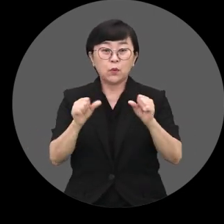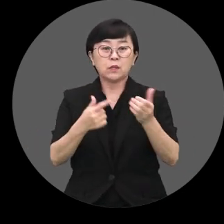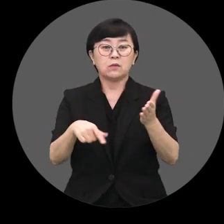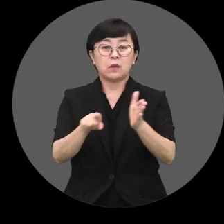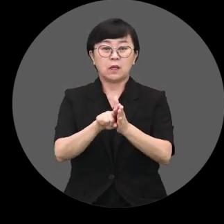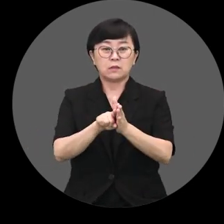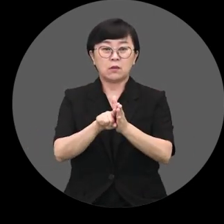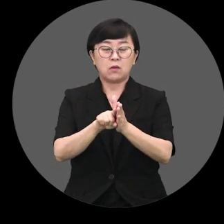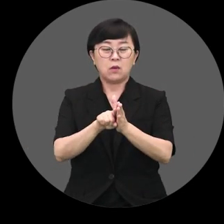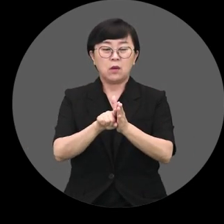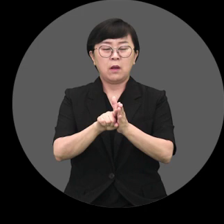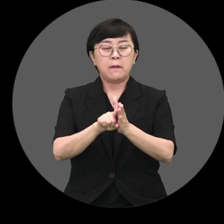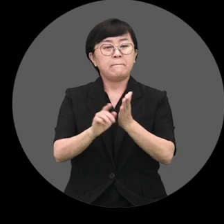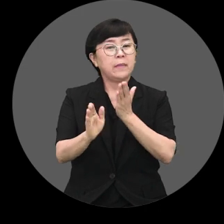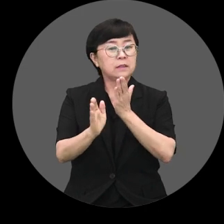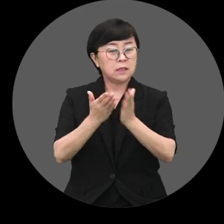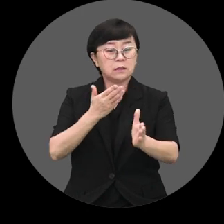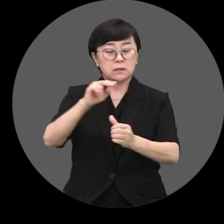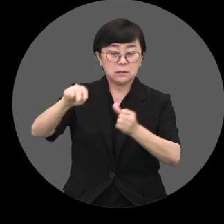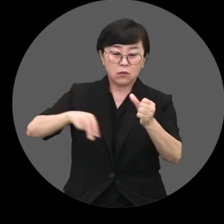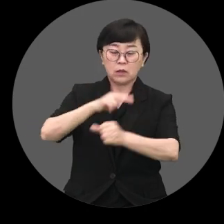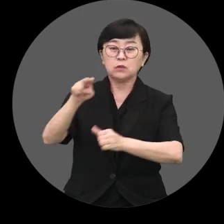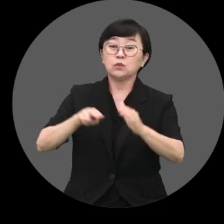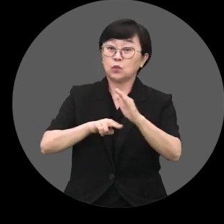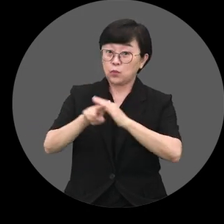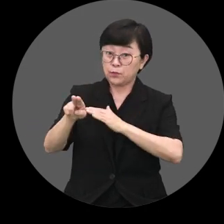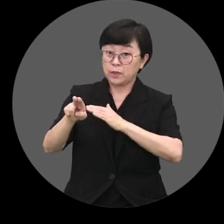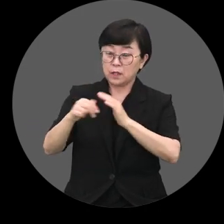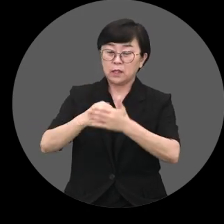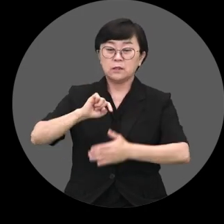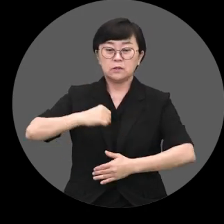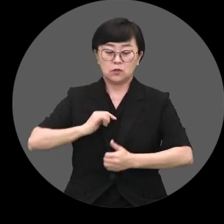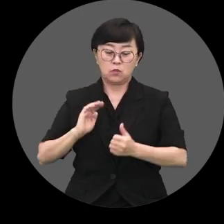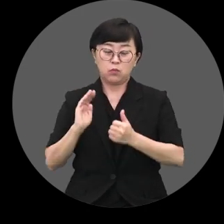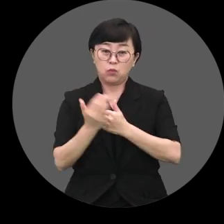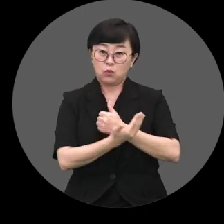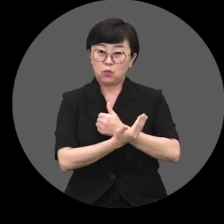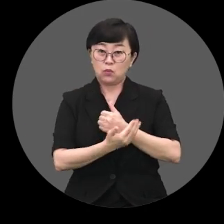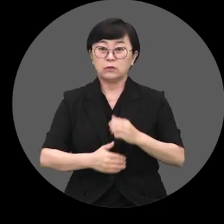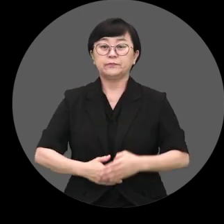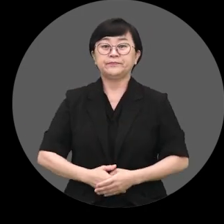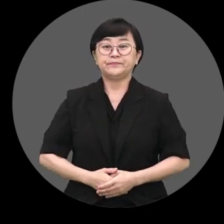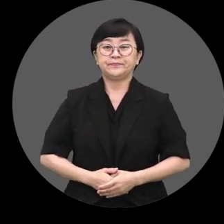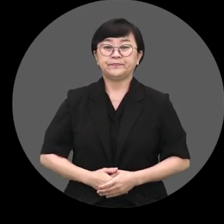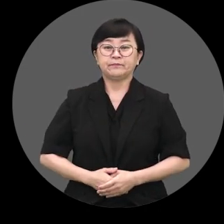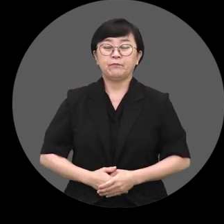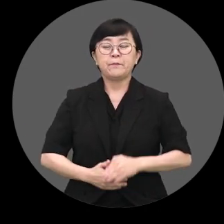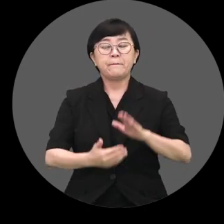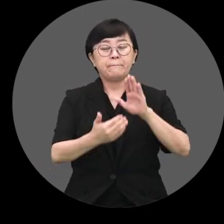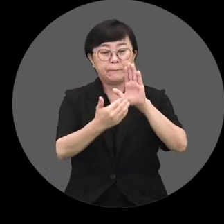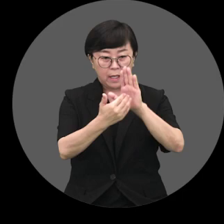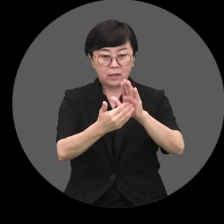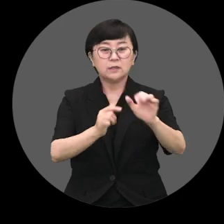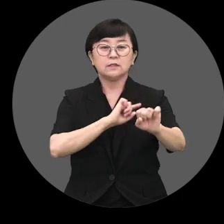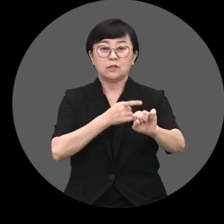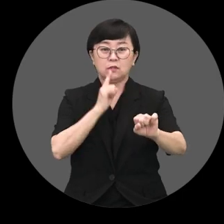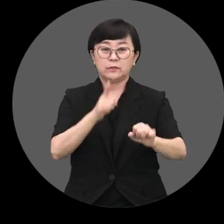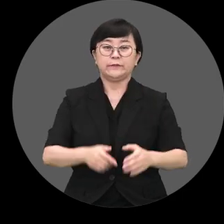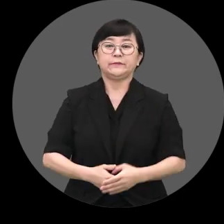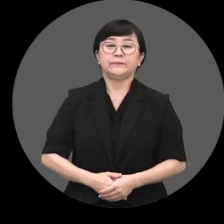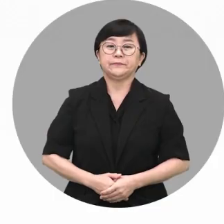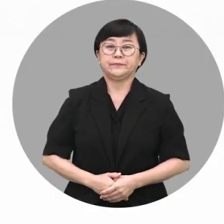위해 비현실적인 방법으로 현실을 도피해 자아를 보호하게 되는데요. 이것을 바로 방어기제라고